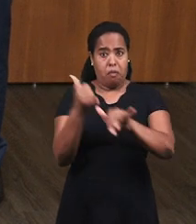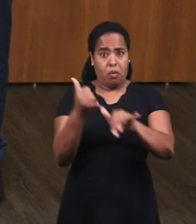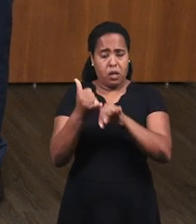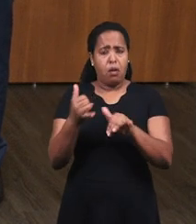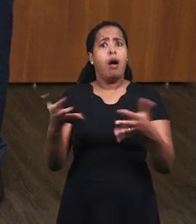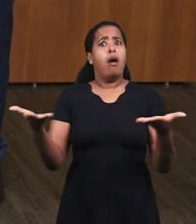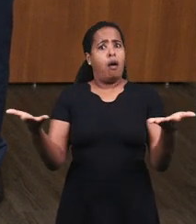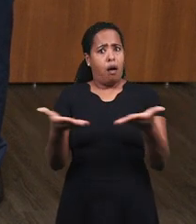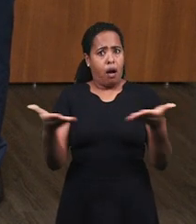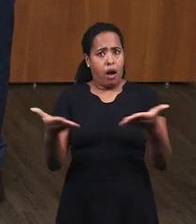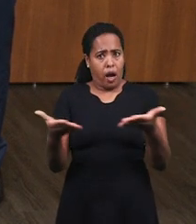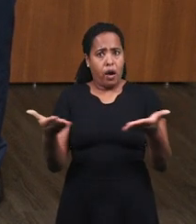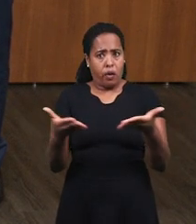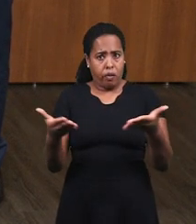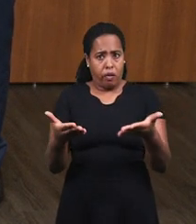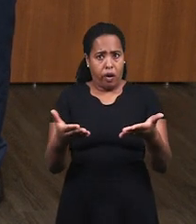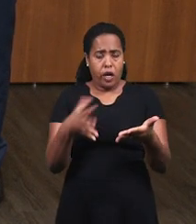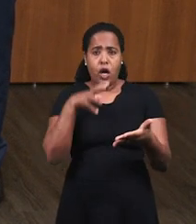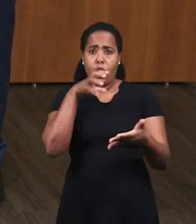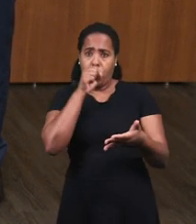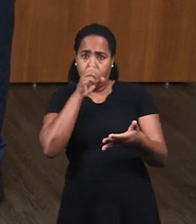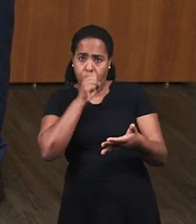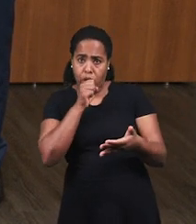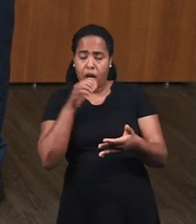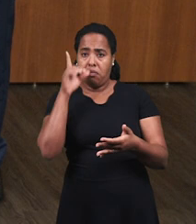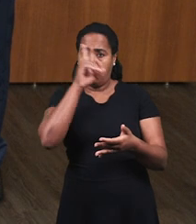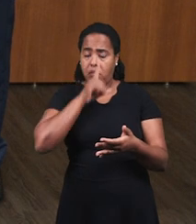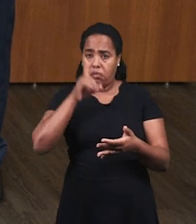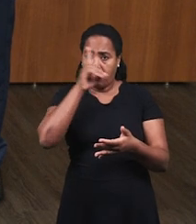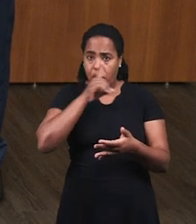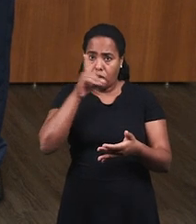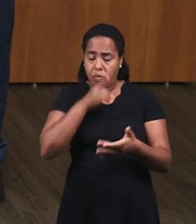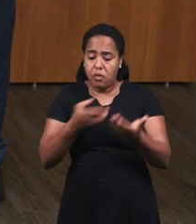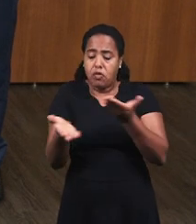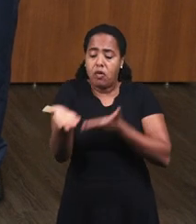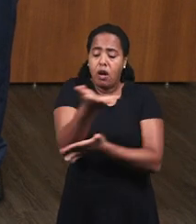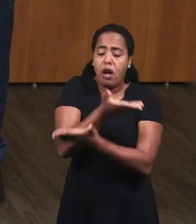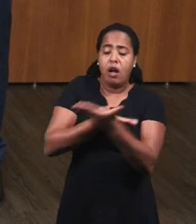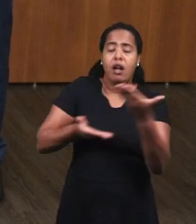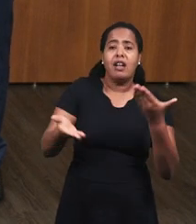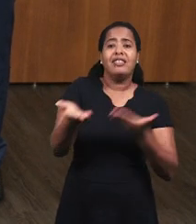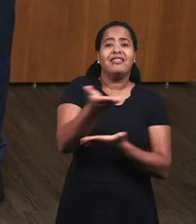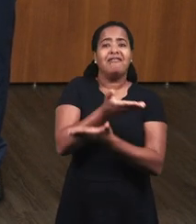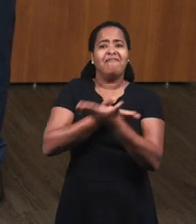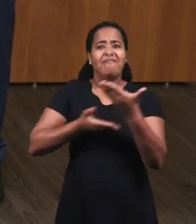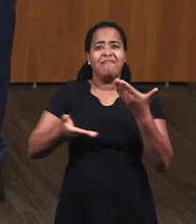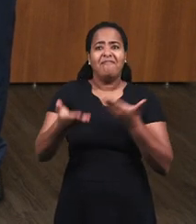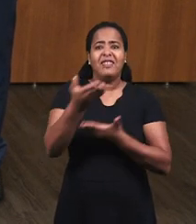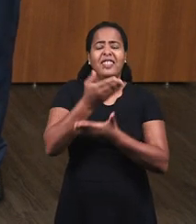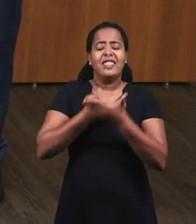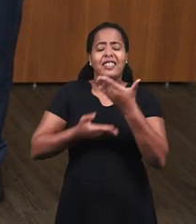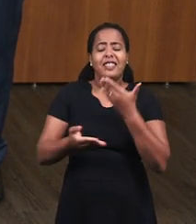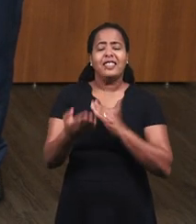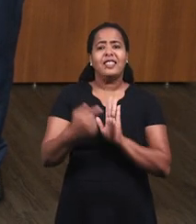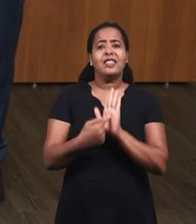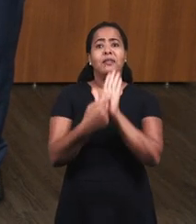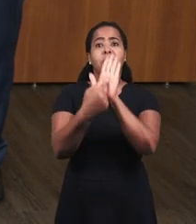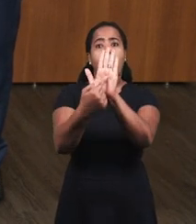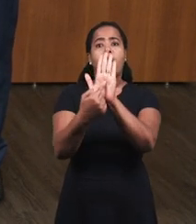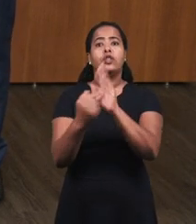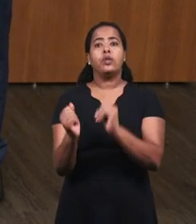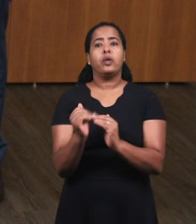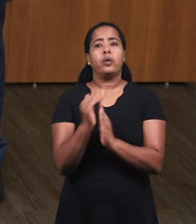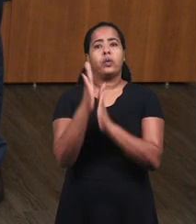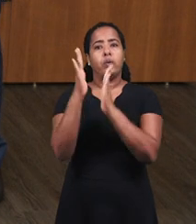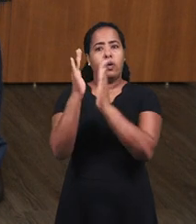grande proclamation, comme maintenant dans le dernier week-end, avec cette implication à propos de la louange.